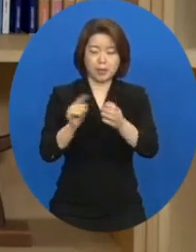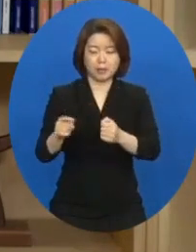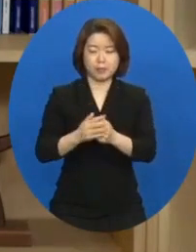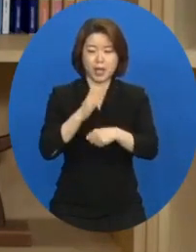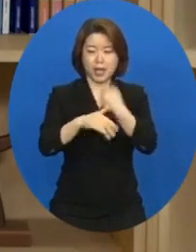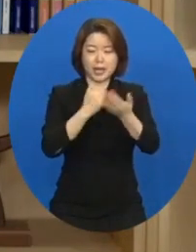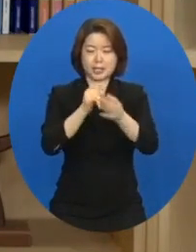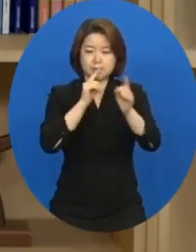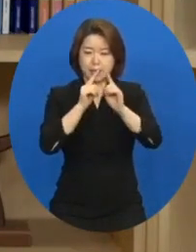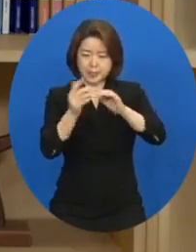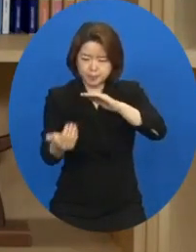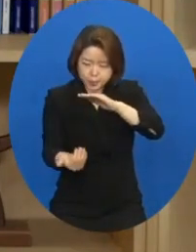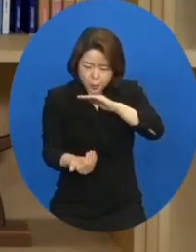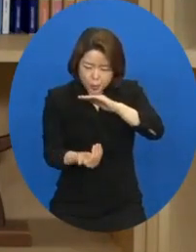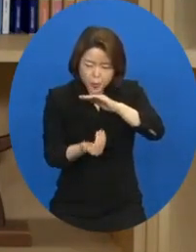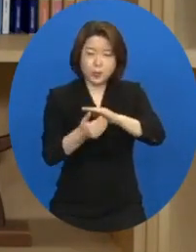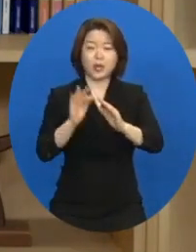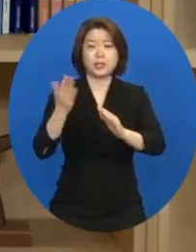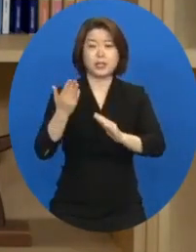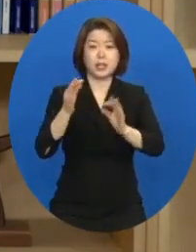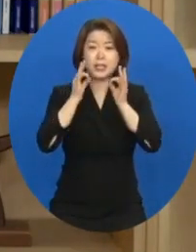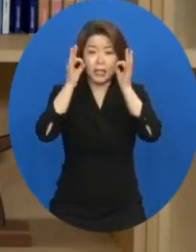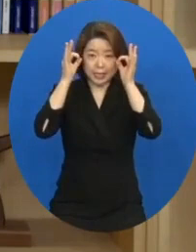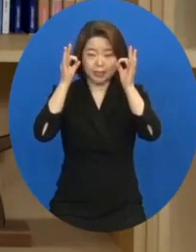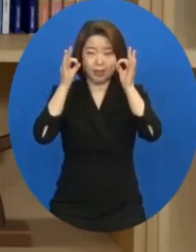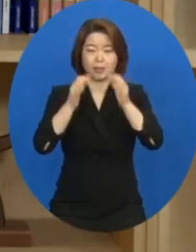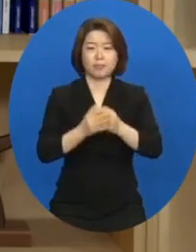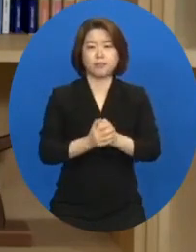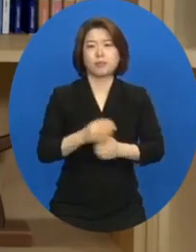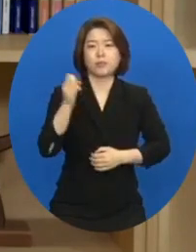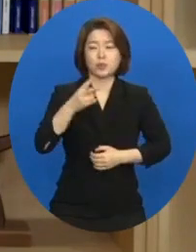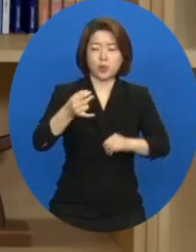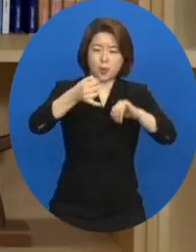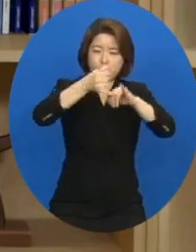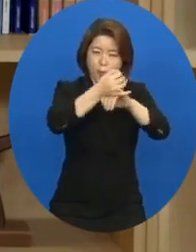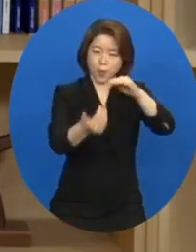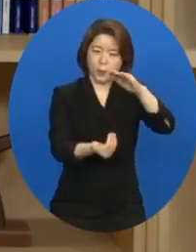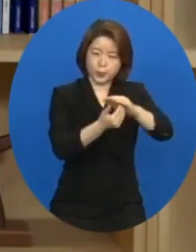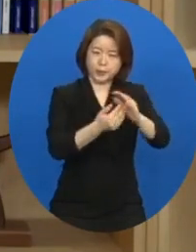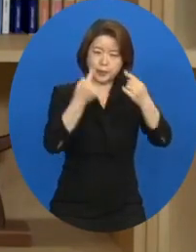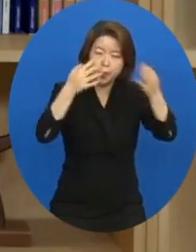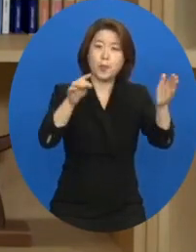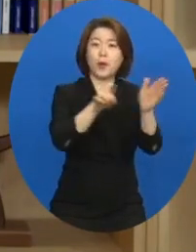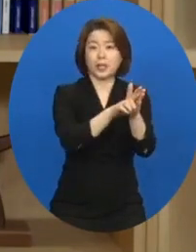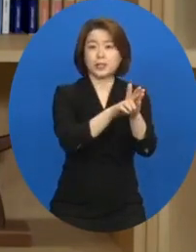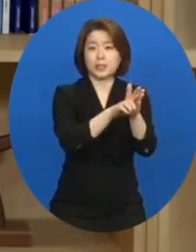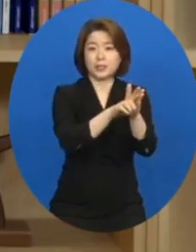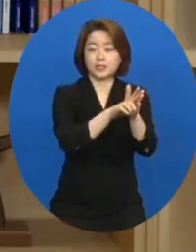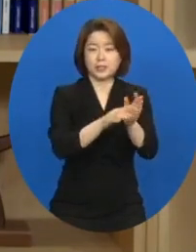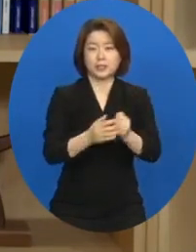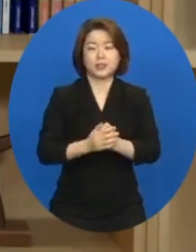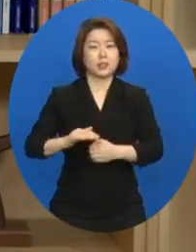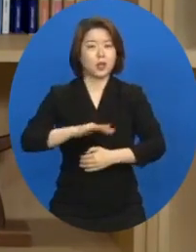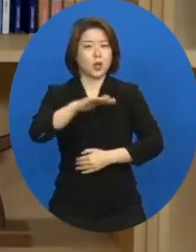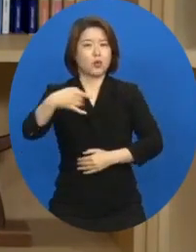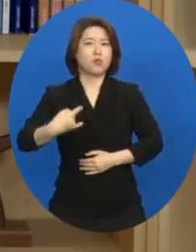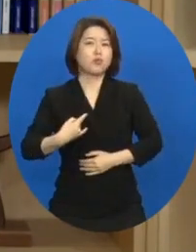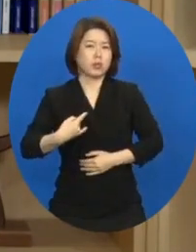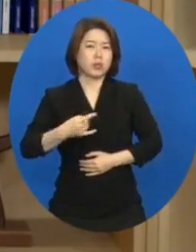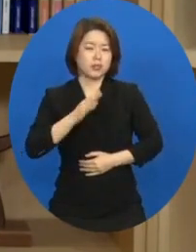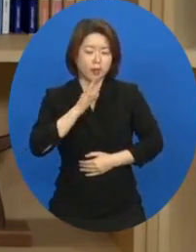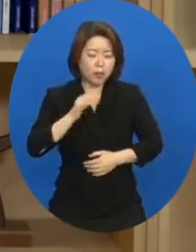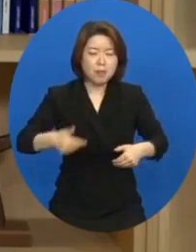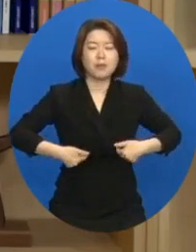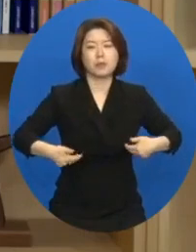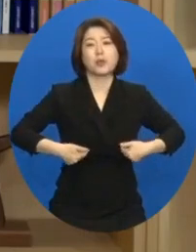성취되어 된다니 간 절하 그리고 반드시 성취될 것이라는 이 확신이 우리에게 필요하다는